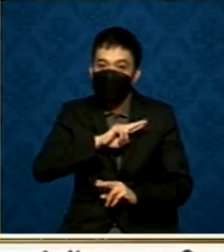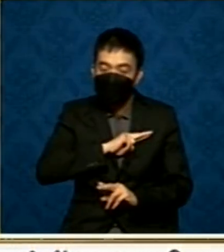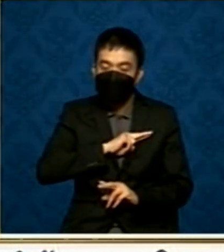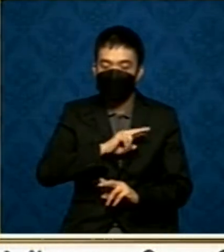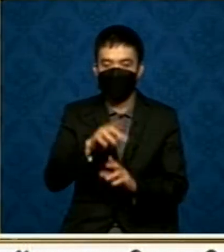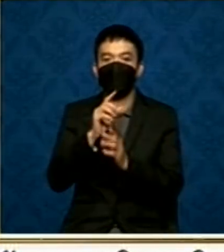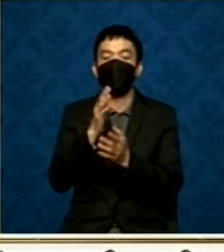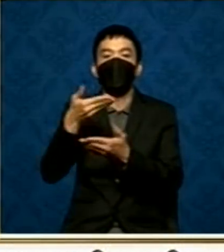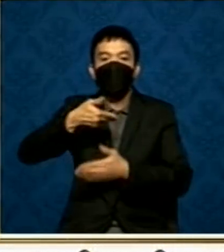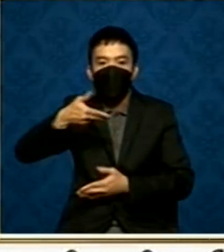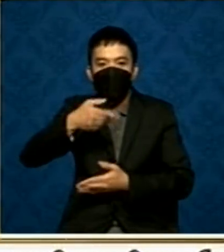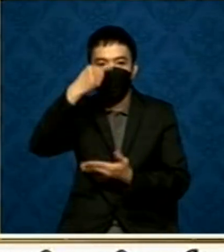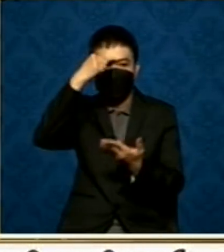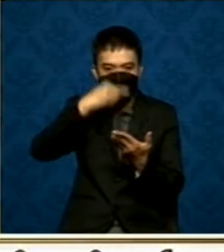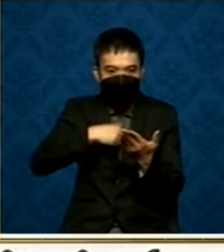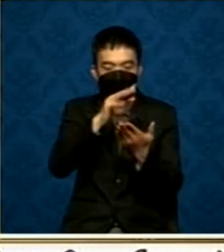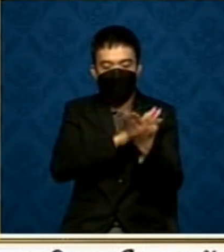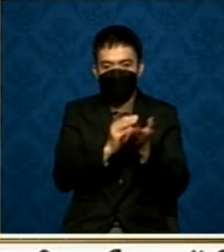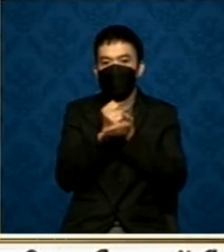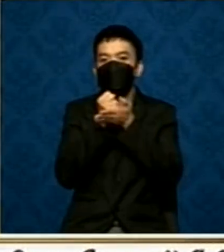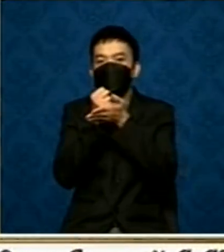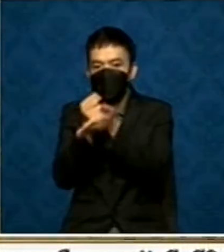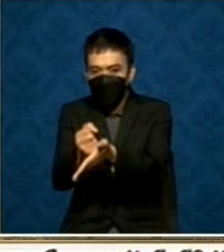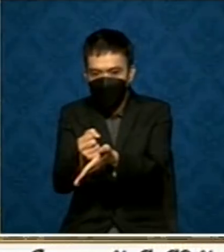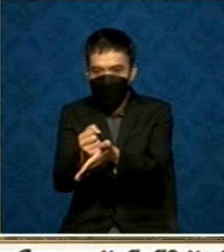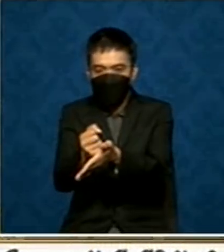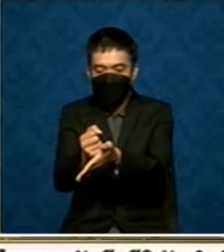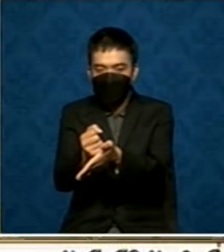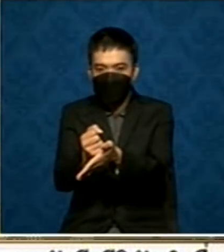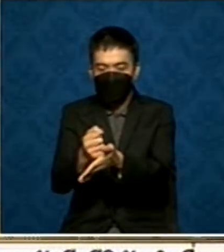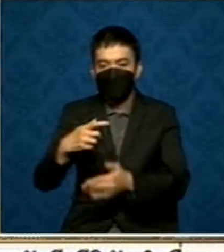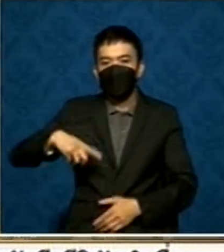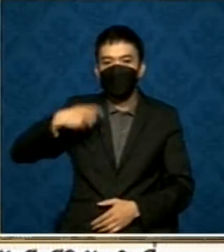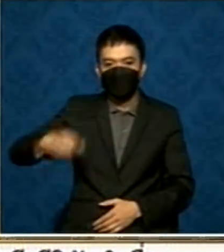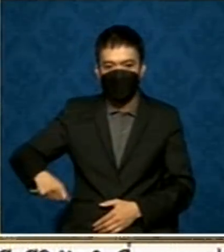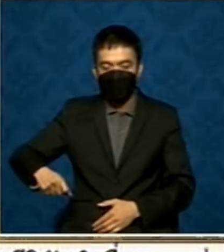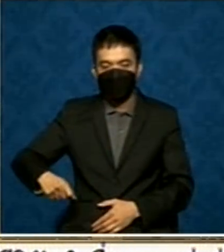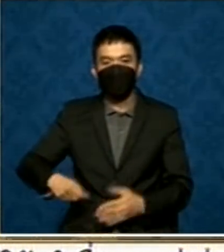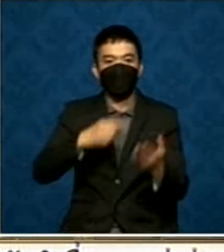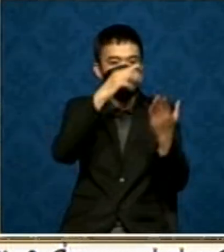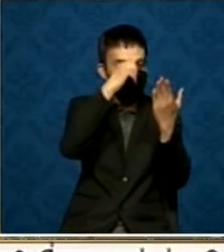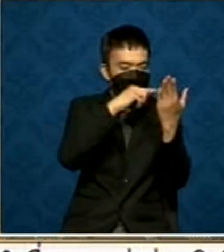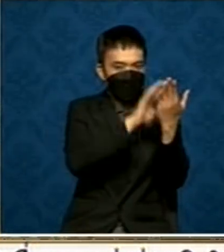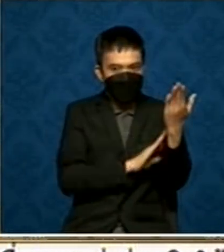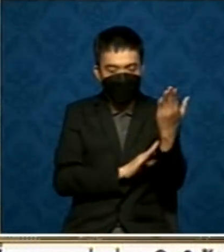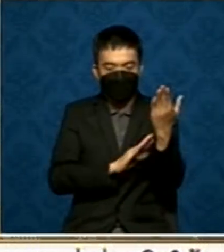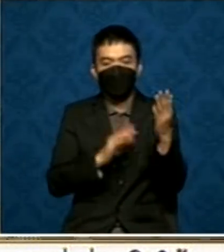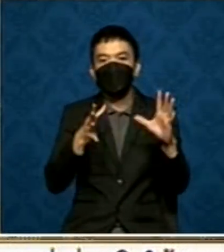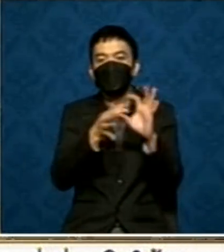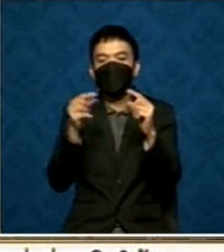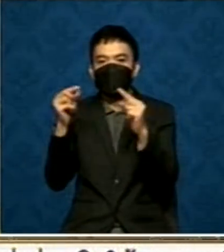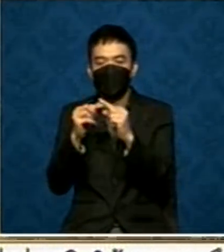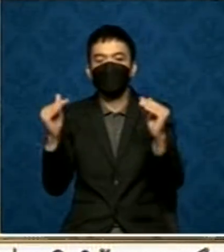ช่วยเชื่อมกับเมีมาทางด้านของมนุษยธรมการมือนั้เป็เรองหน่